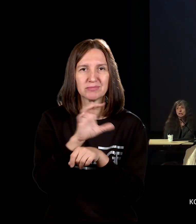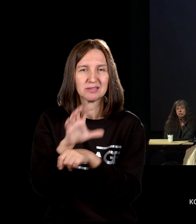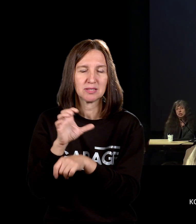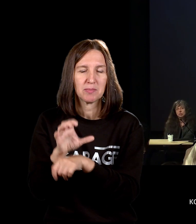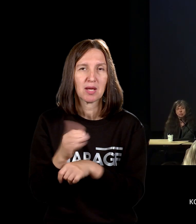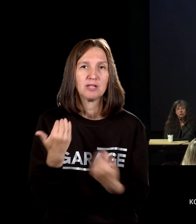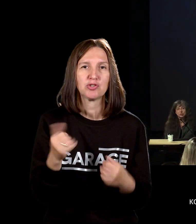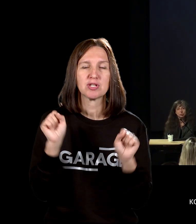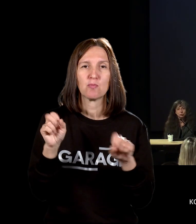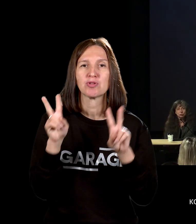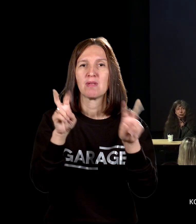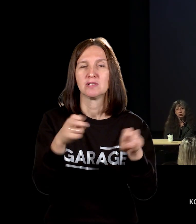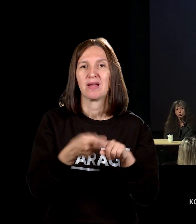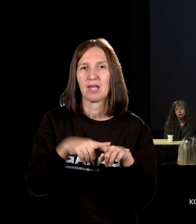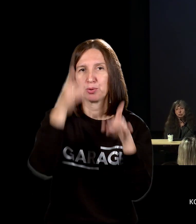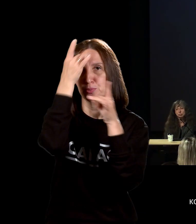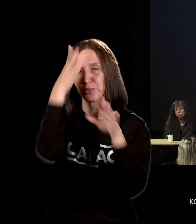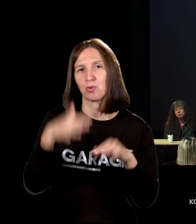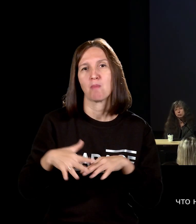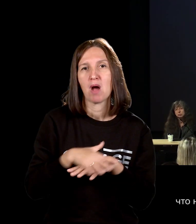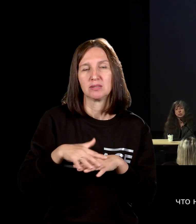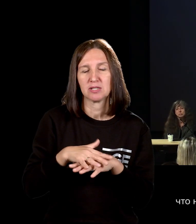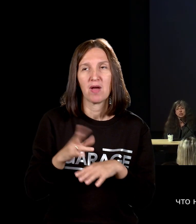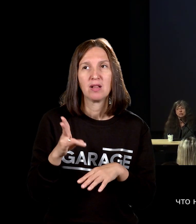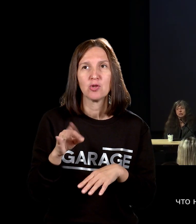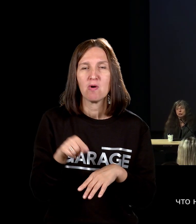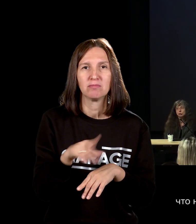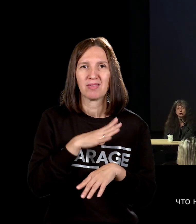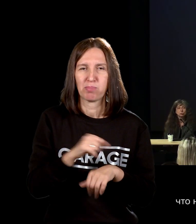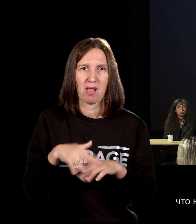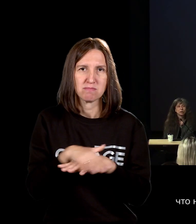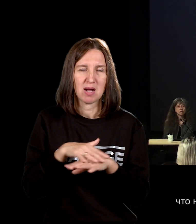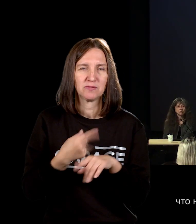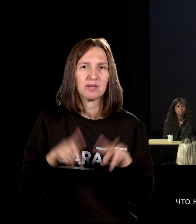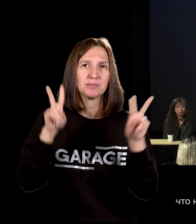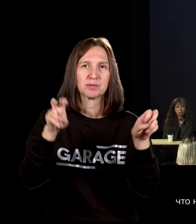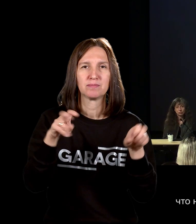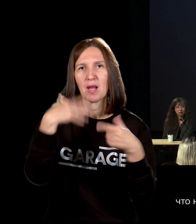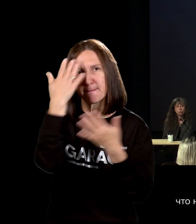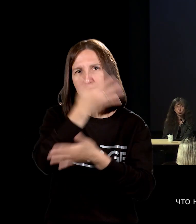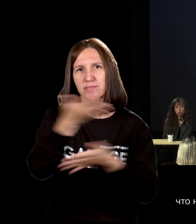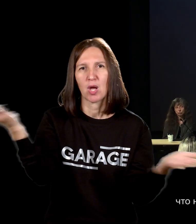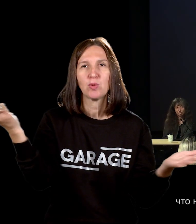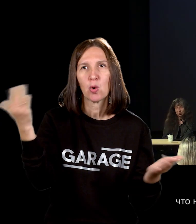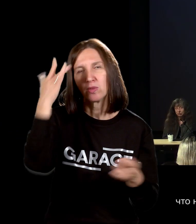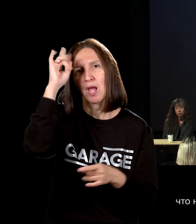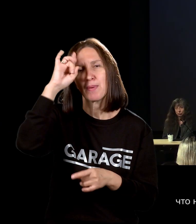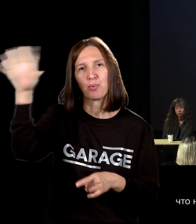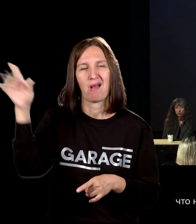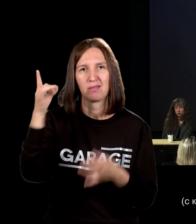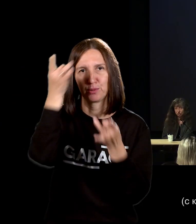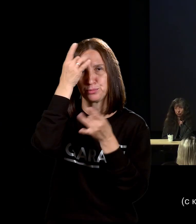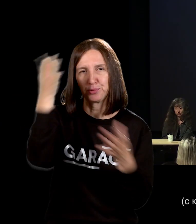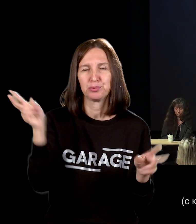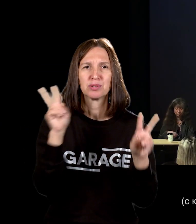мы сейчас бы назвали массовой, но которая, наверное, все-таки не была массовой, да, то, что называется популярная культура, как народная культура, низовая